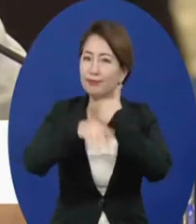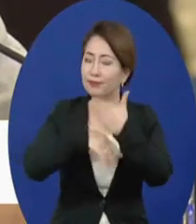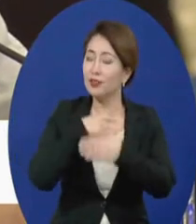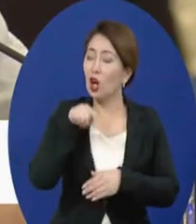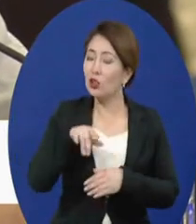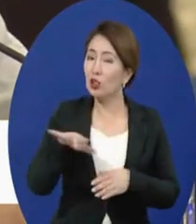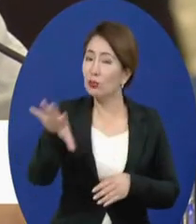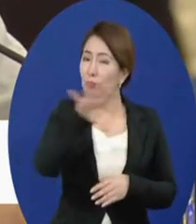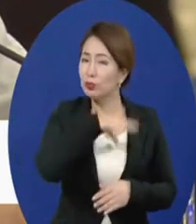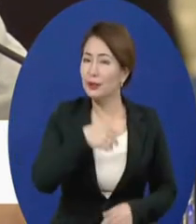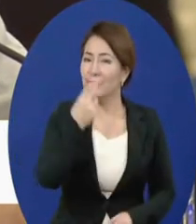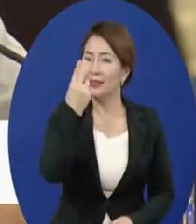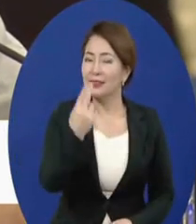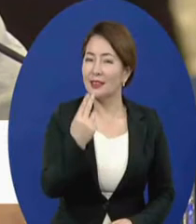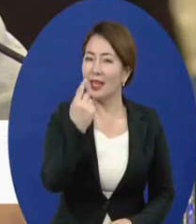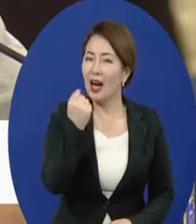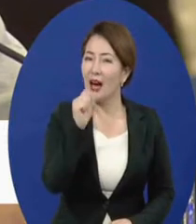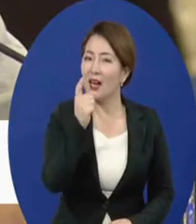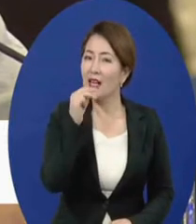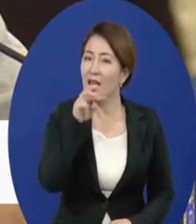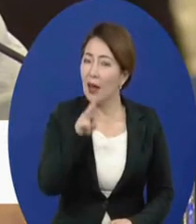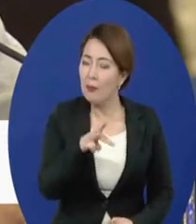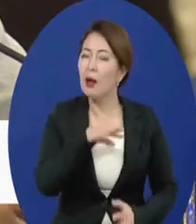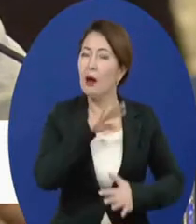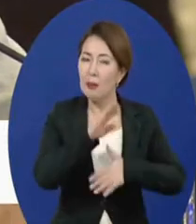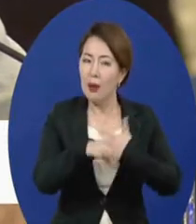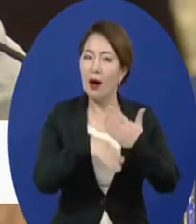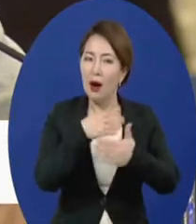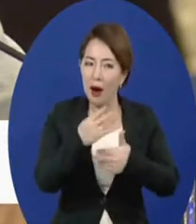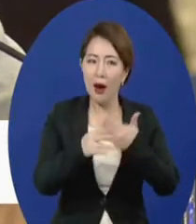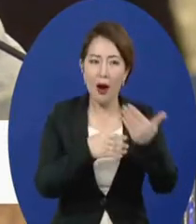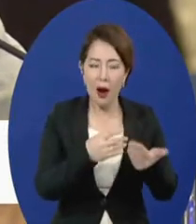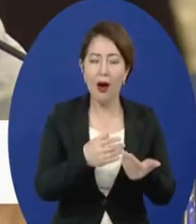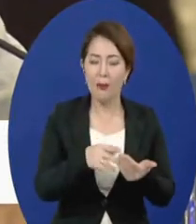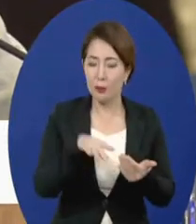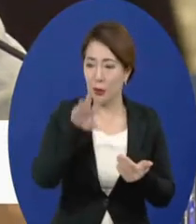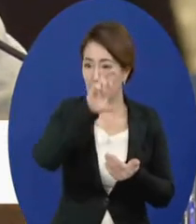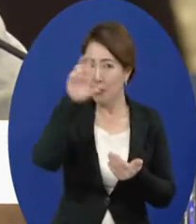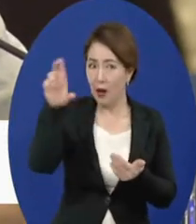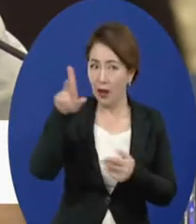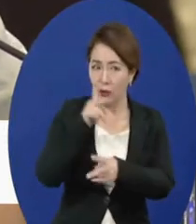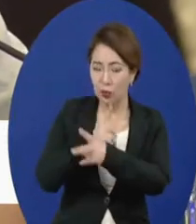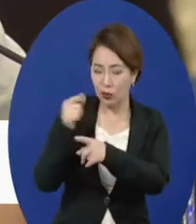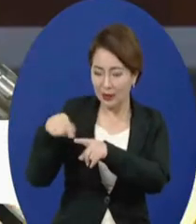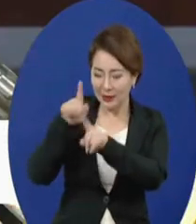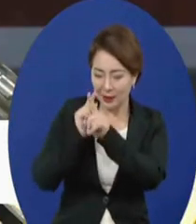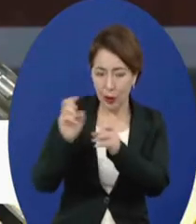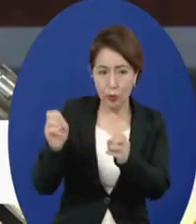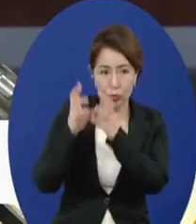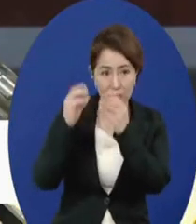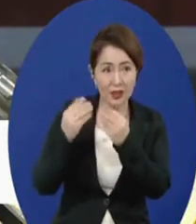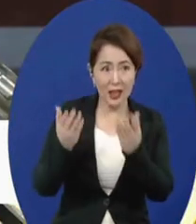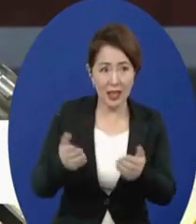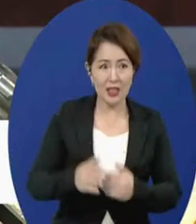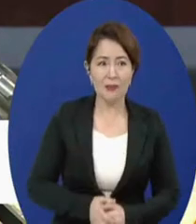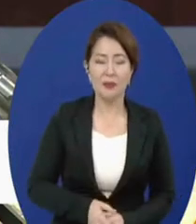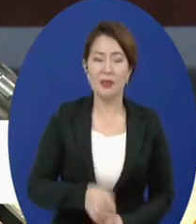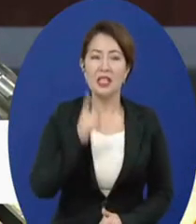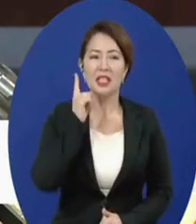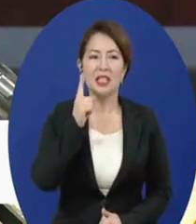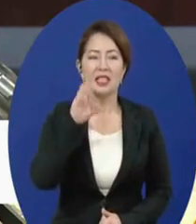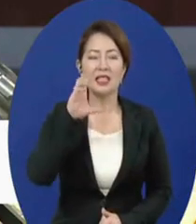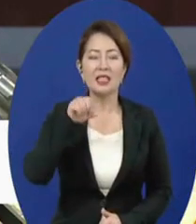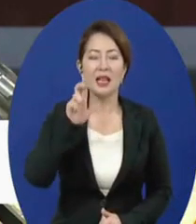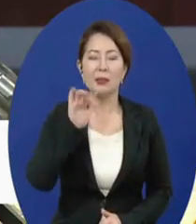байгаа цахим ямар юм гэдэг юмнууд нь өөрөө ингээд байгалийнхаа хуулиар бүрдэх юм. Анцхан одоо нэг